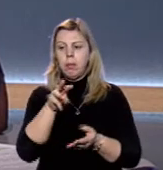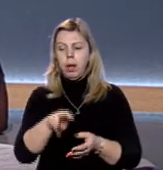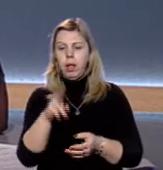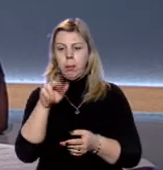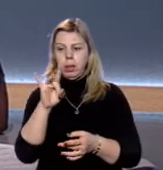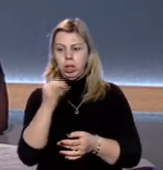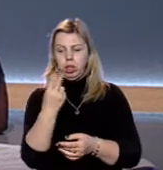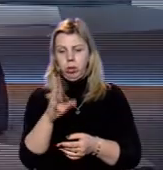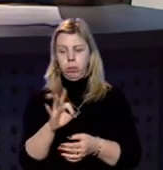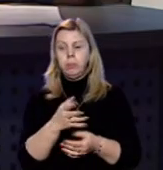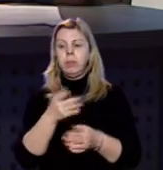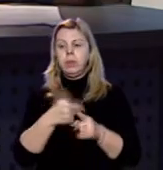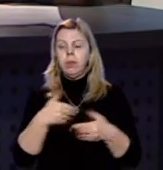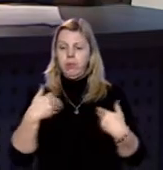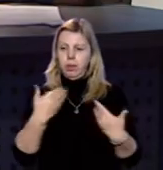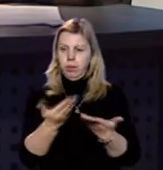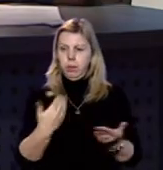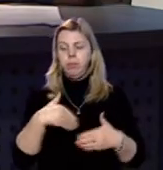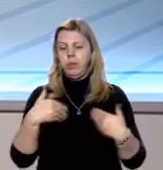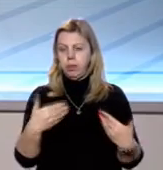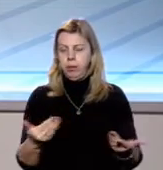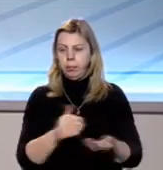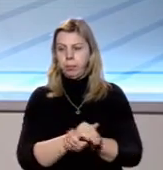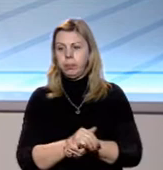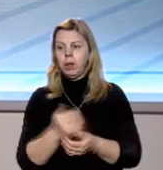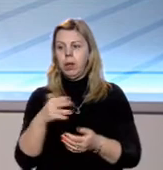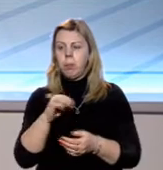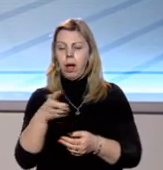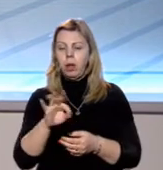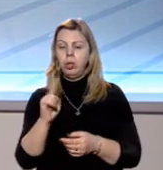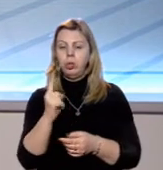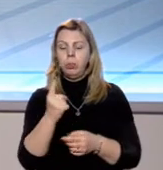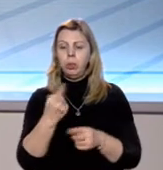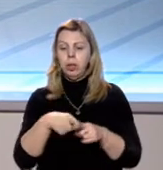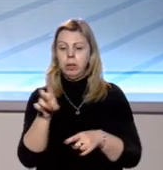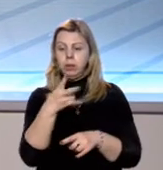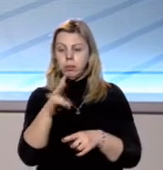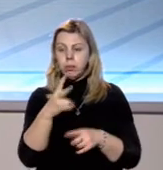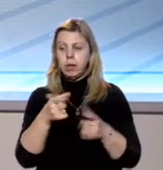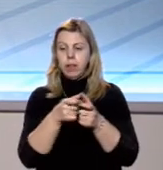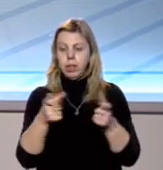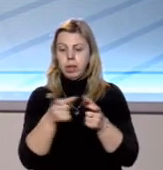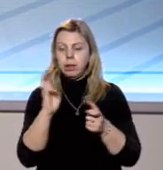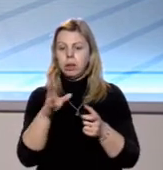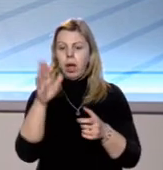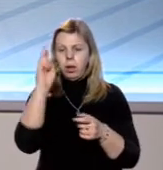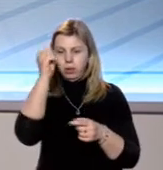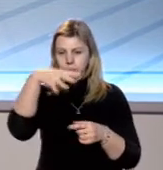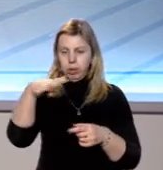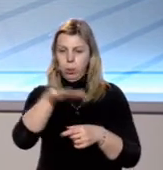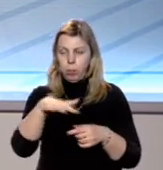Михайло Петрішка. Вітаю вас у нашій студії. Вітаю. Отож, Михайле, чому саме з листопада у квитанціях за комунальні